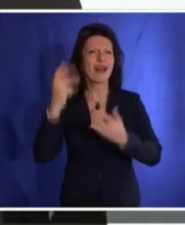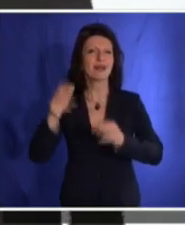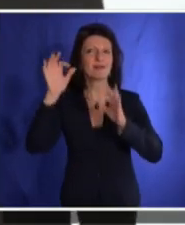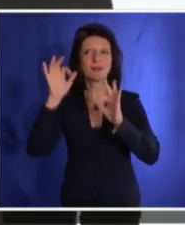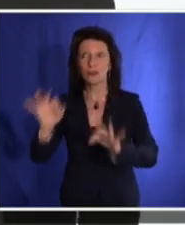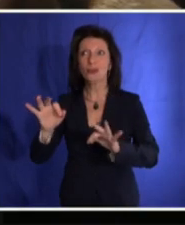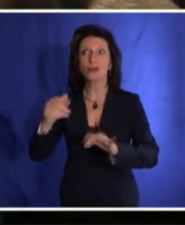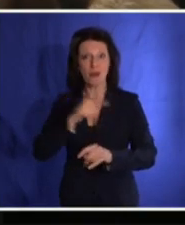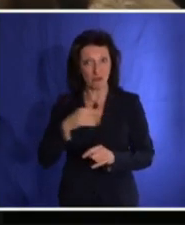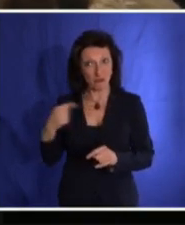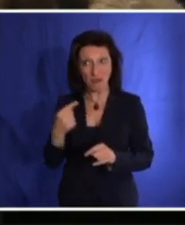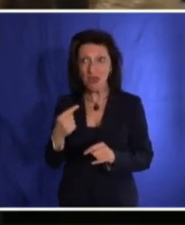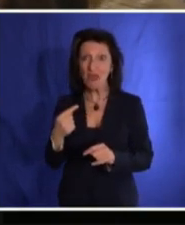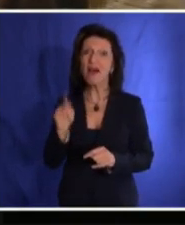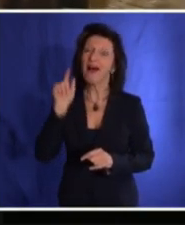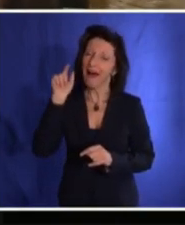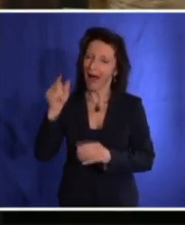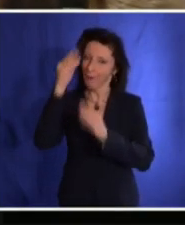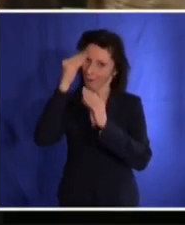Gute.